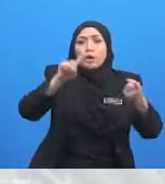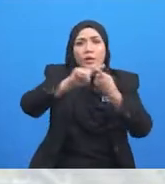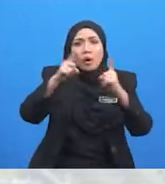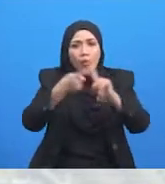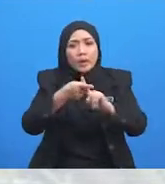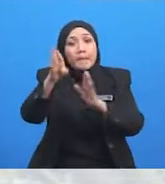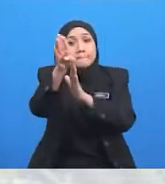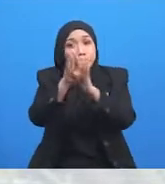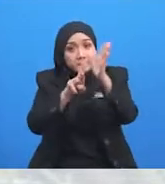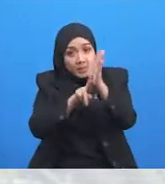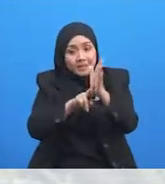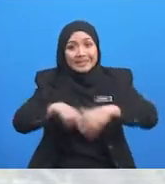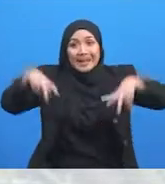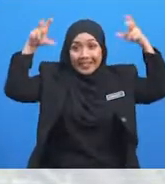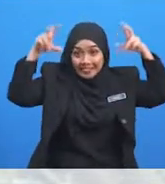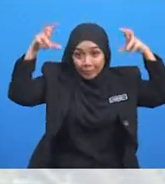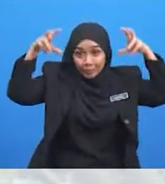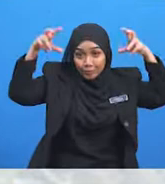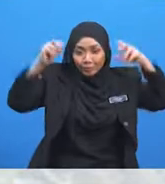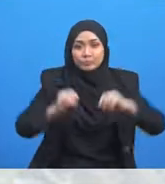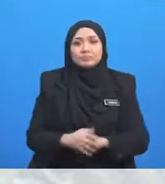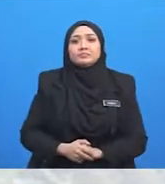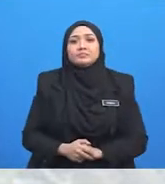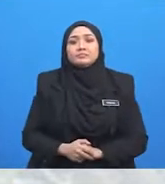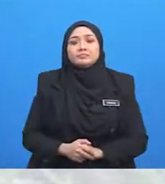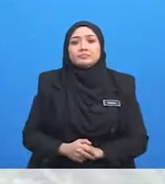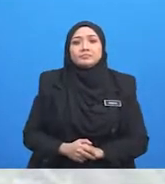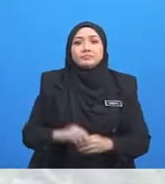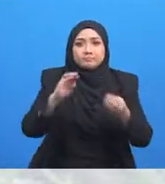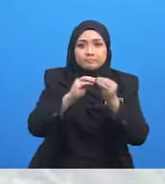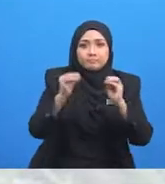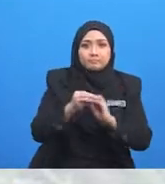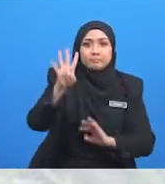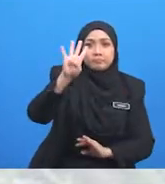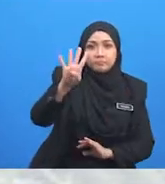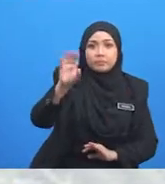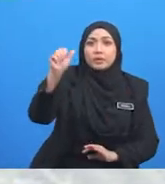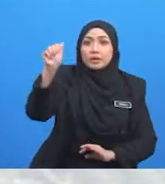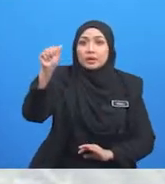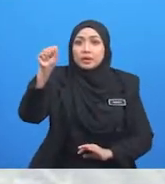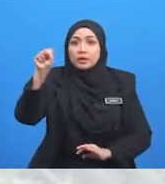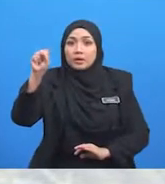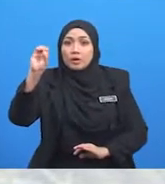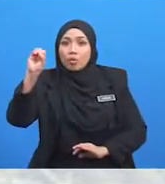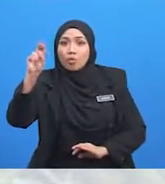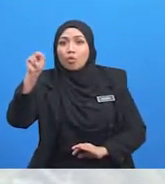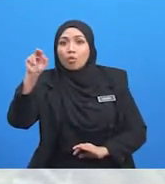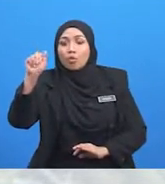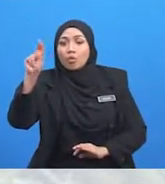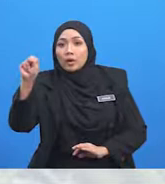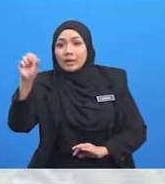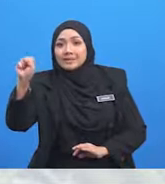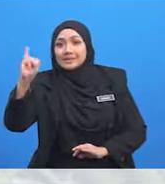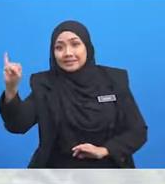kawan berhantu. Seterusnya, unsur bunyi asonansi. Perhatikan contoh ini.